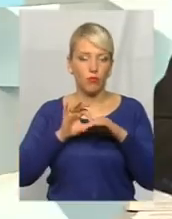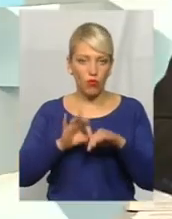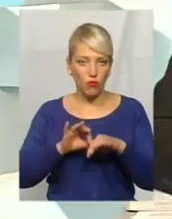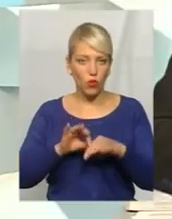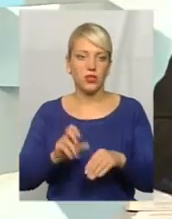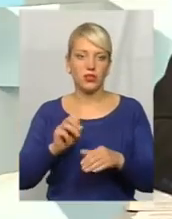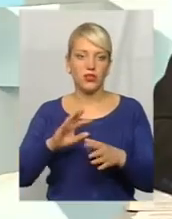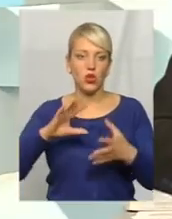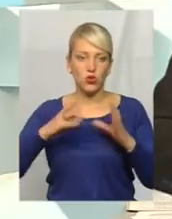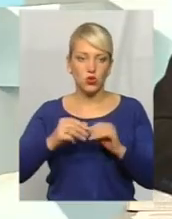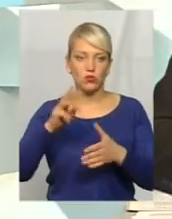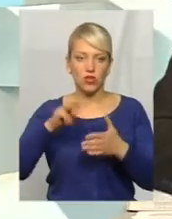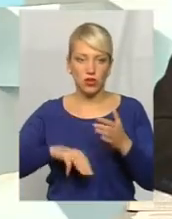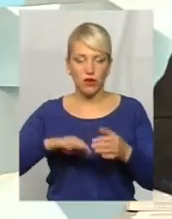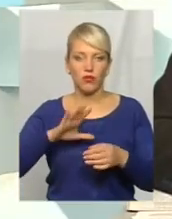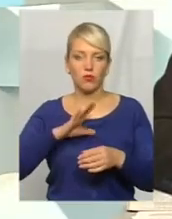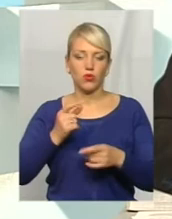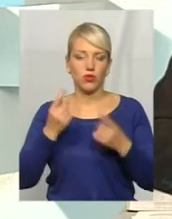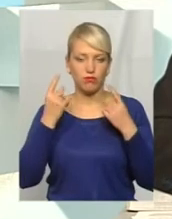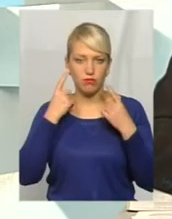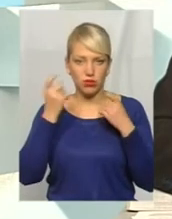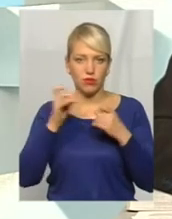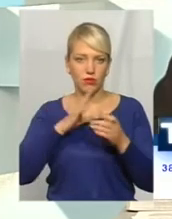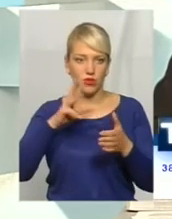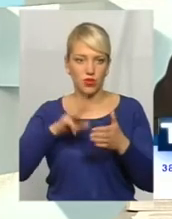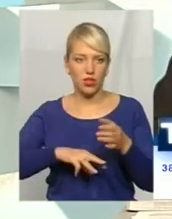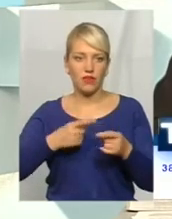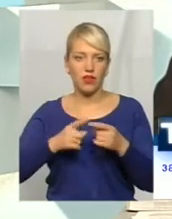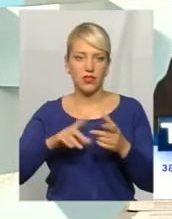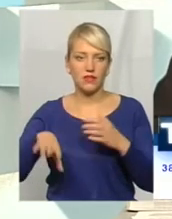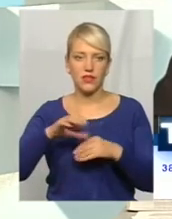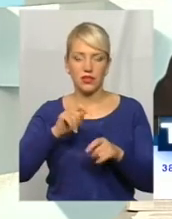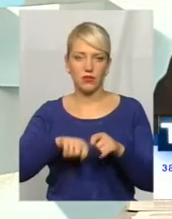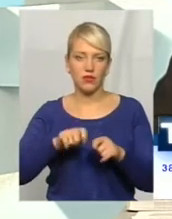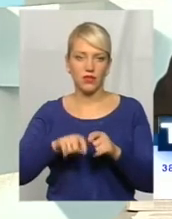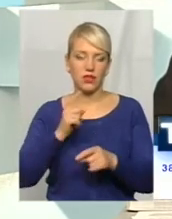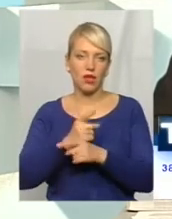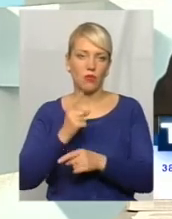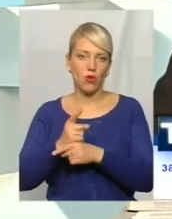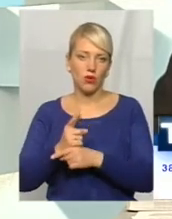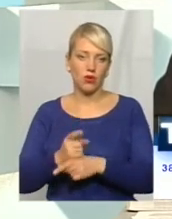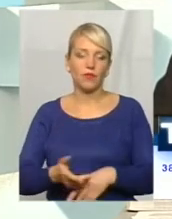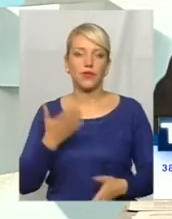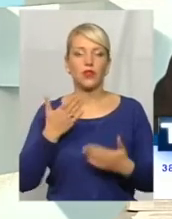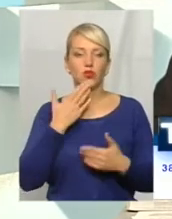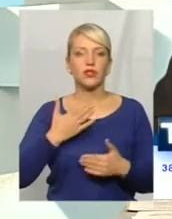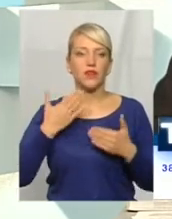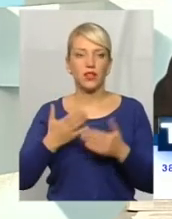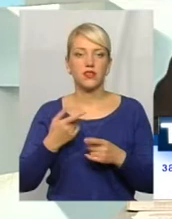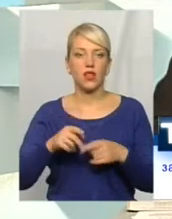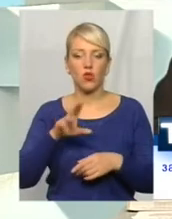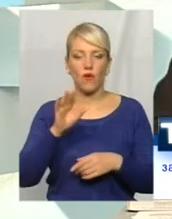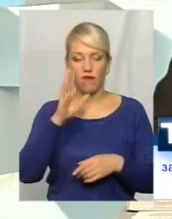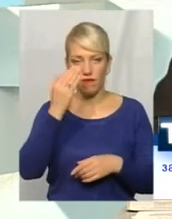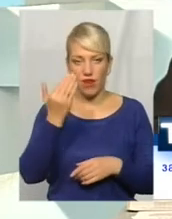були, це робилося при таких. Останніми роками всі перевірки в даному напрямку заборонені. І якщо звернеться до вас